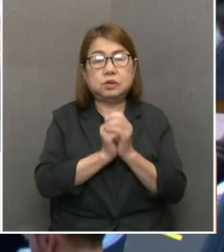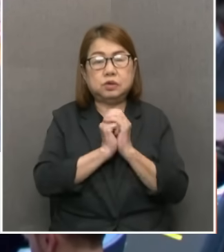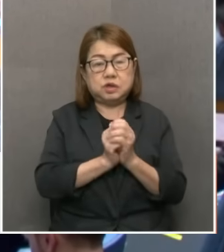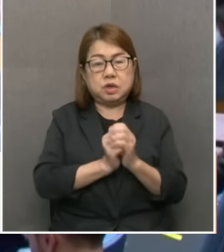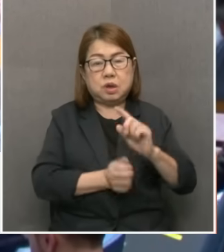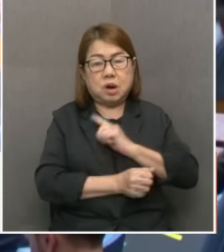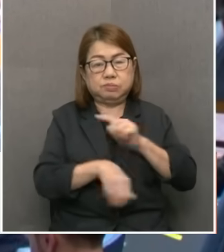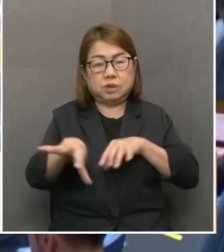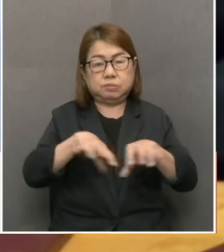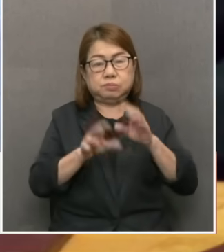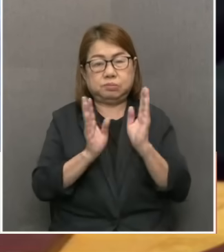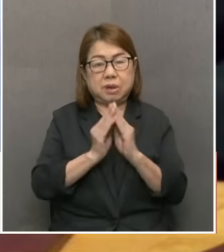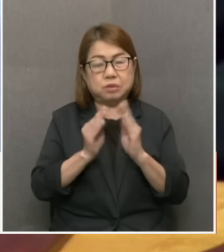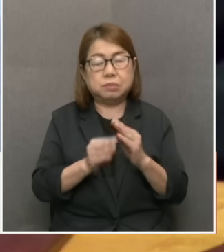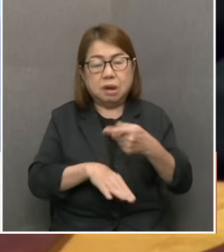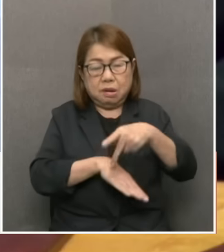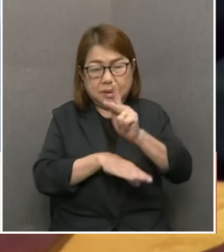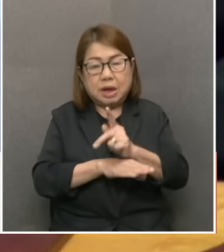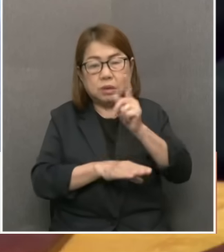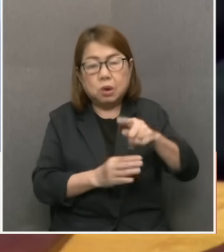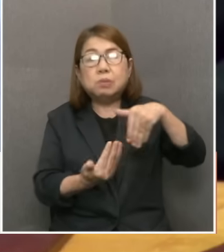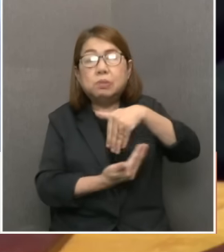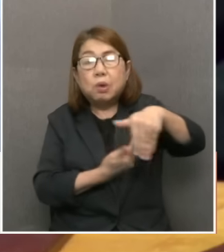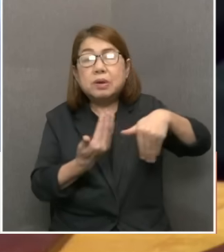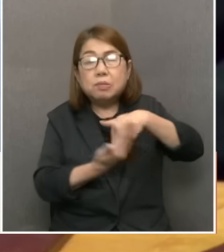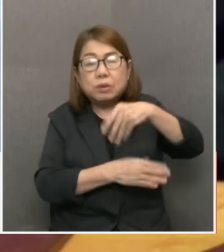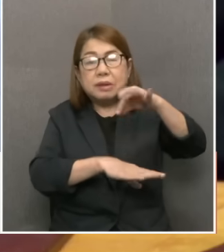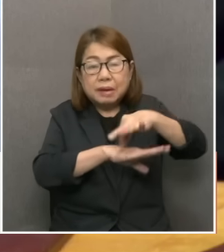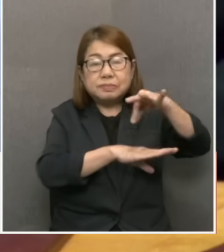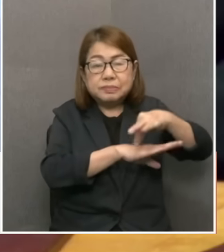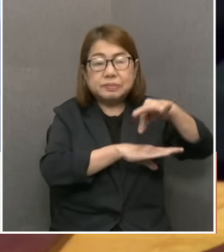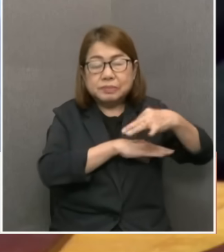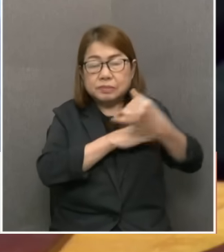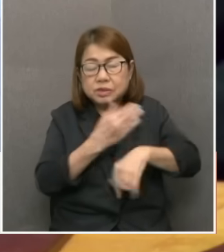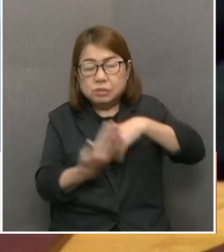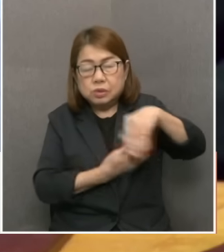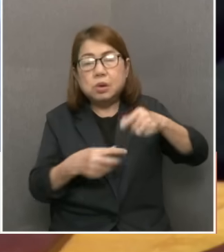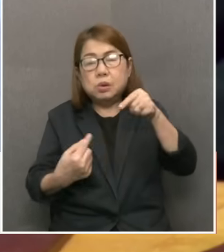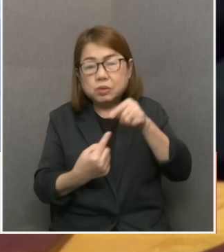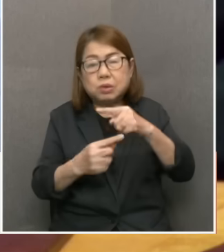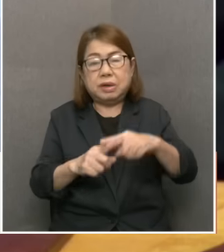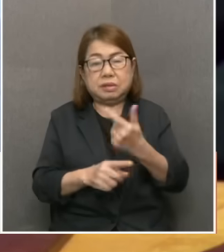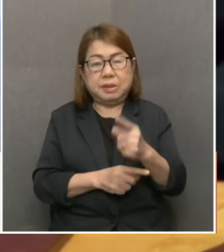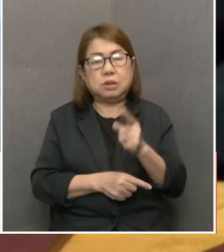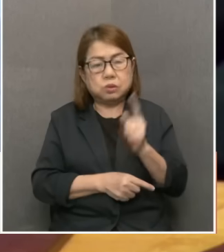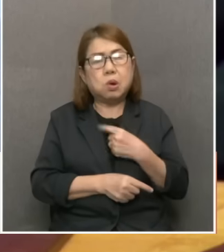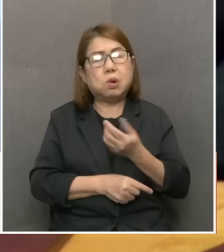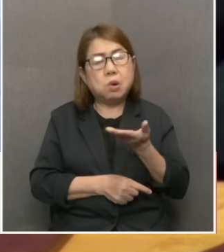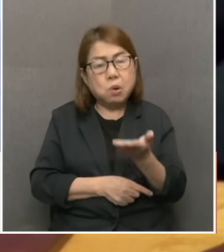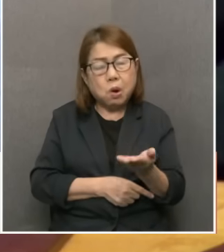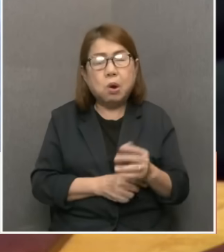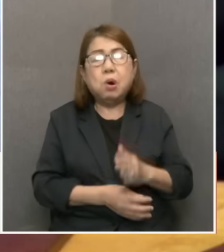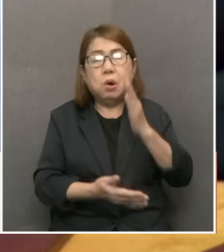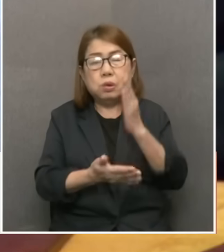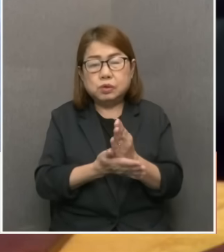ฐานะประธานหมุนเวียนประจำเดือนพฤศจิกายนเรียกร้องขยายเวลาหยุดยิงให้นานกว่า4วันในการประชุมเมื่อว